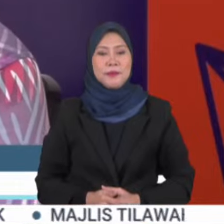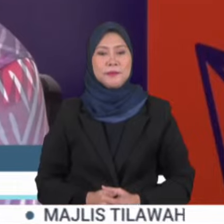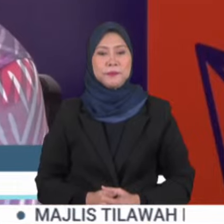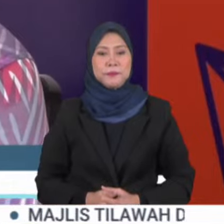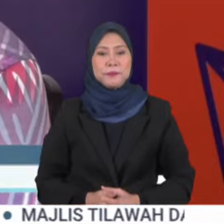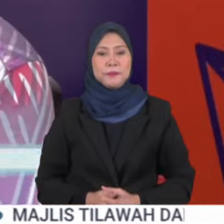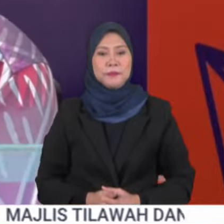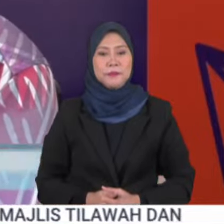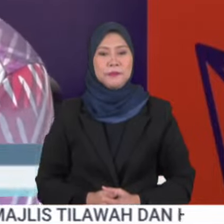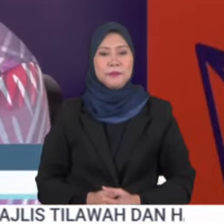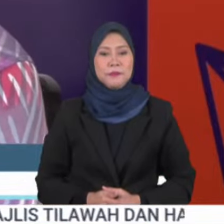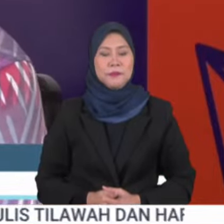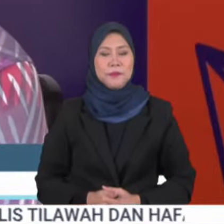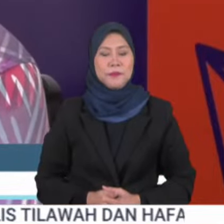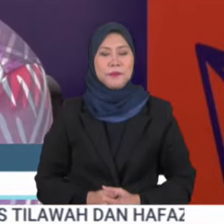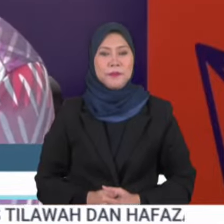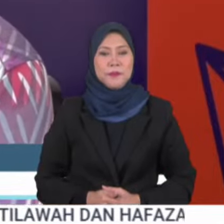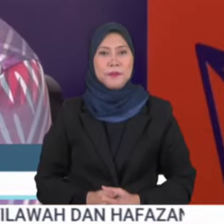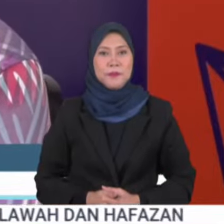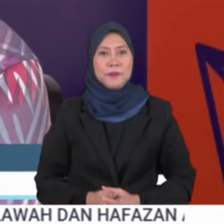Ini bukan untuk mengambil alih